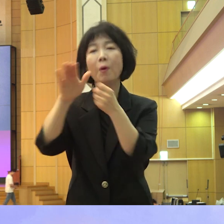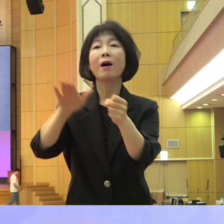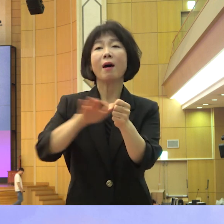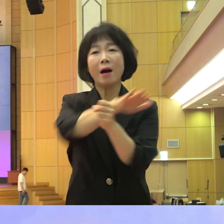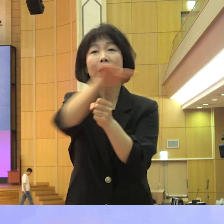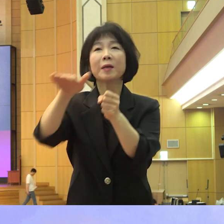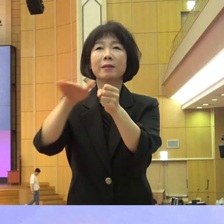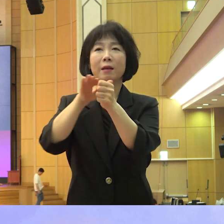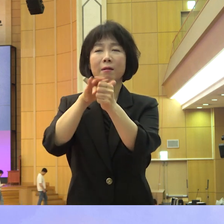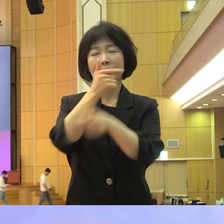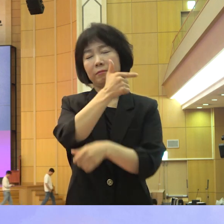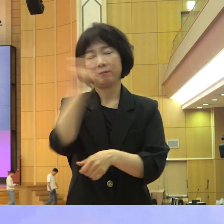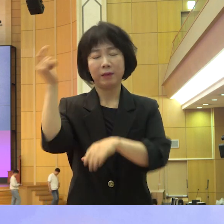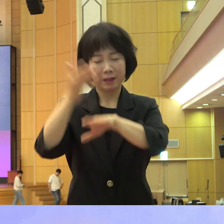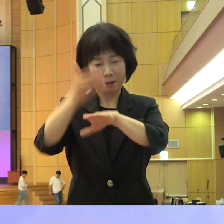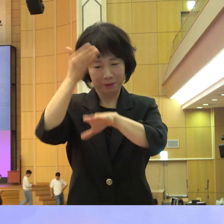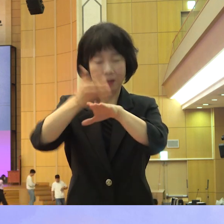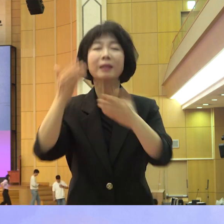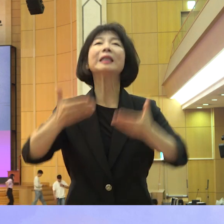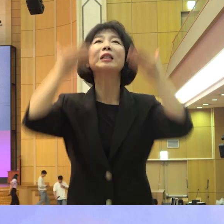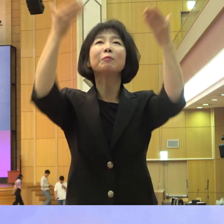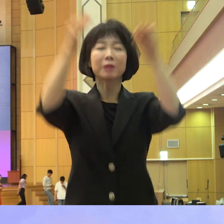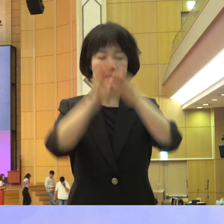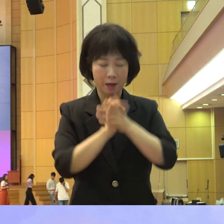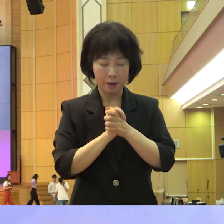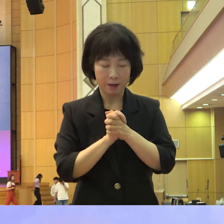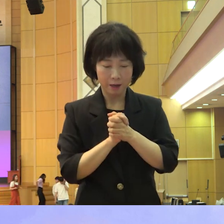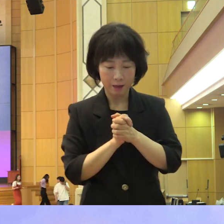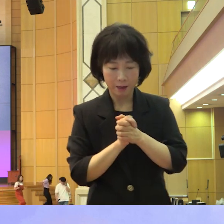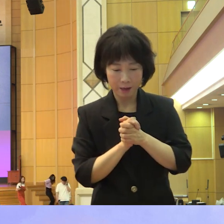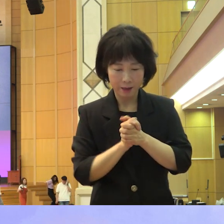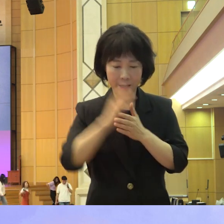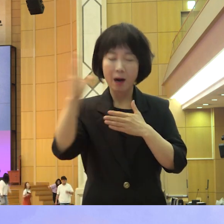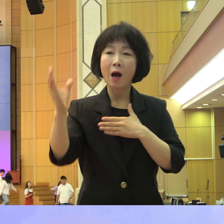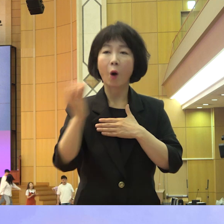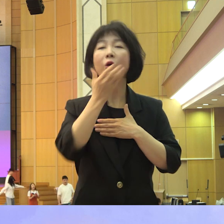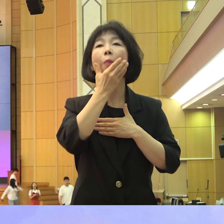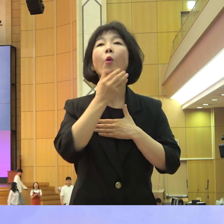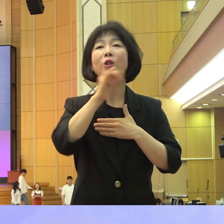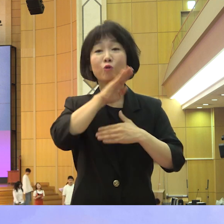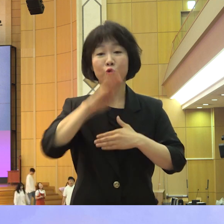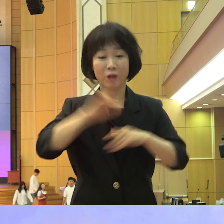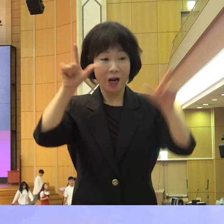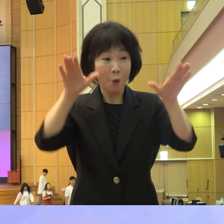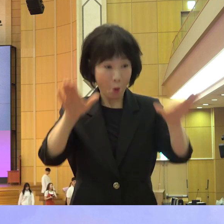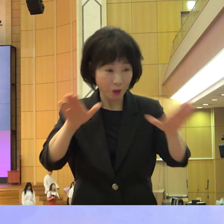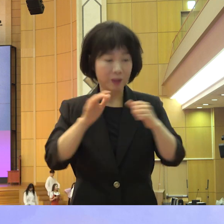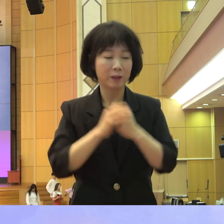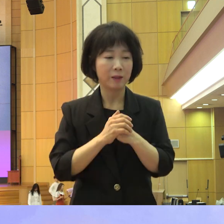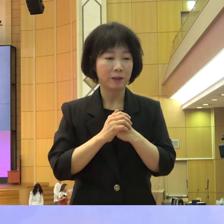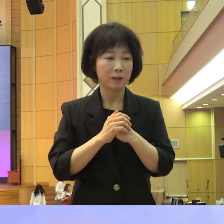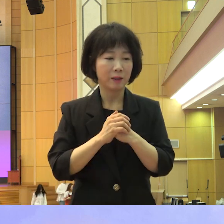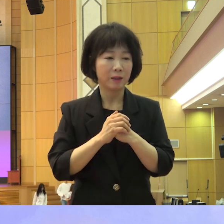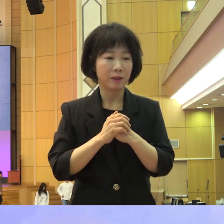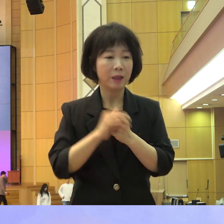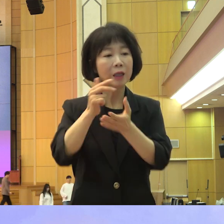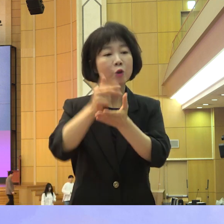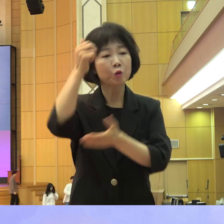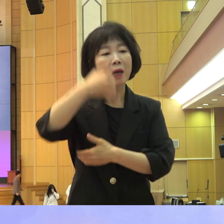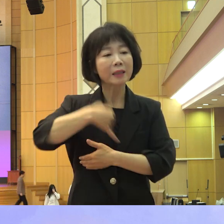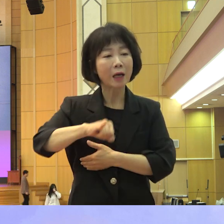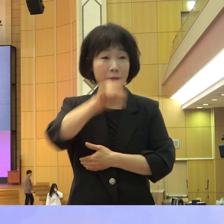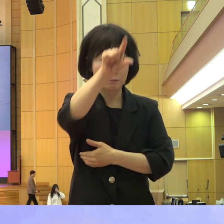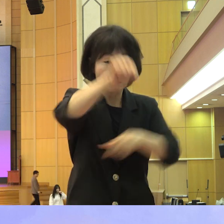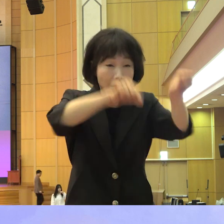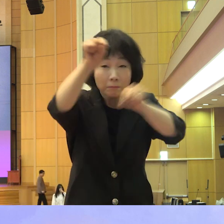사랑을 원히 감사하고 감사를 드리옵나이다. 거룩하고 복된 주일을 맞이해서 주님의 전으로